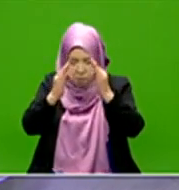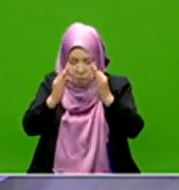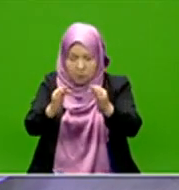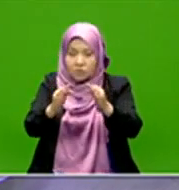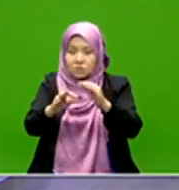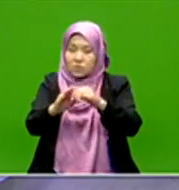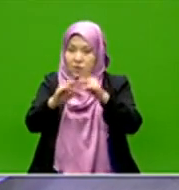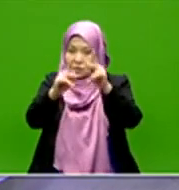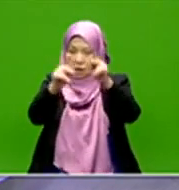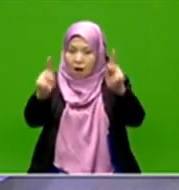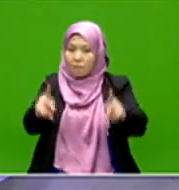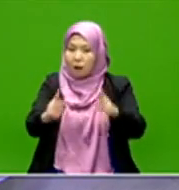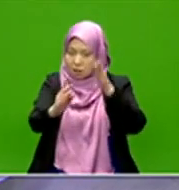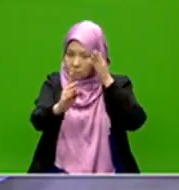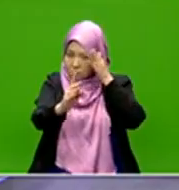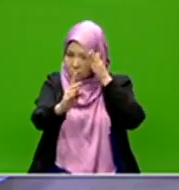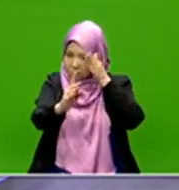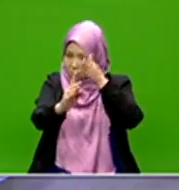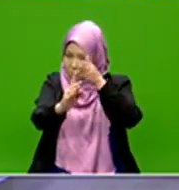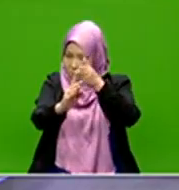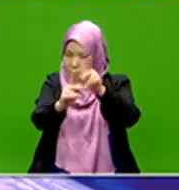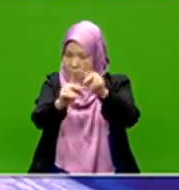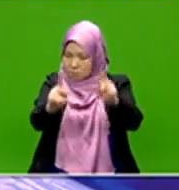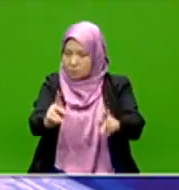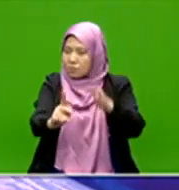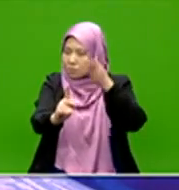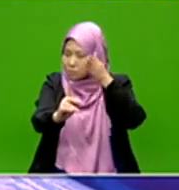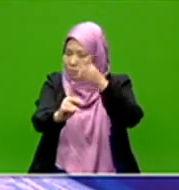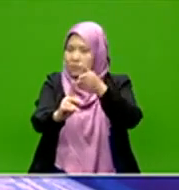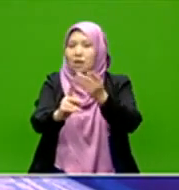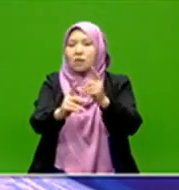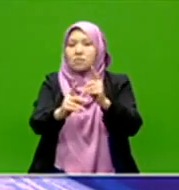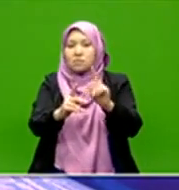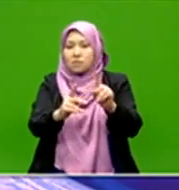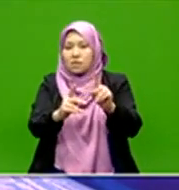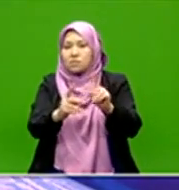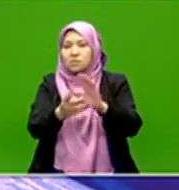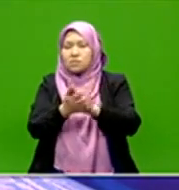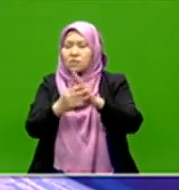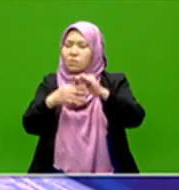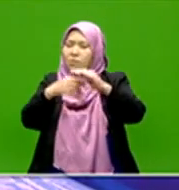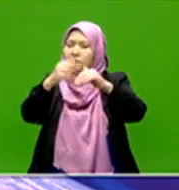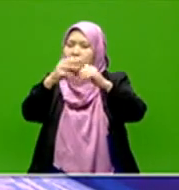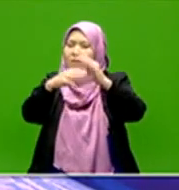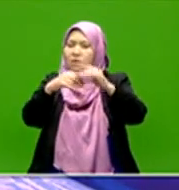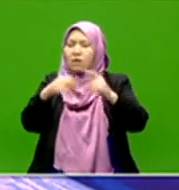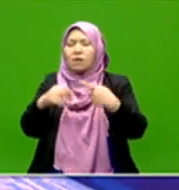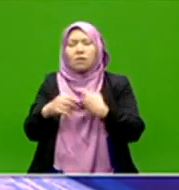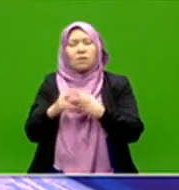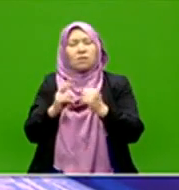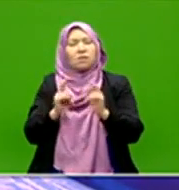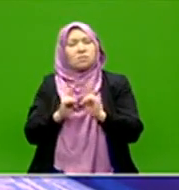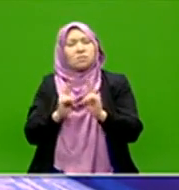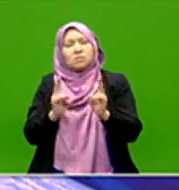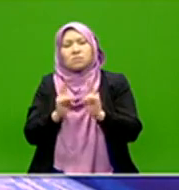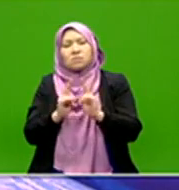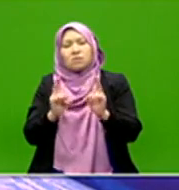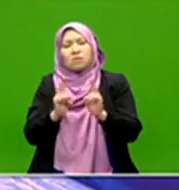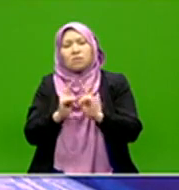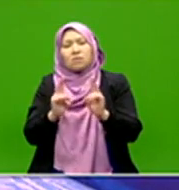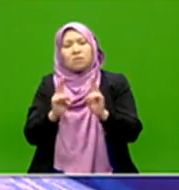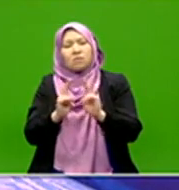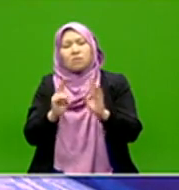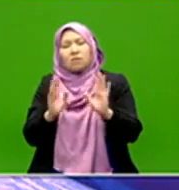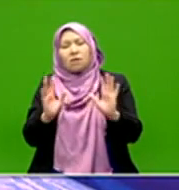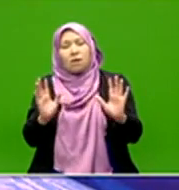Kaabah di sebelah kiri kita itu. Betul. Sebab satu binaan yang kita sangat-sangat nak